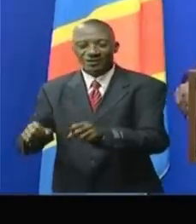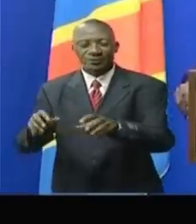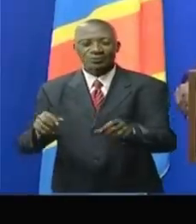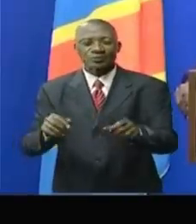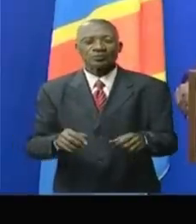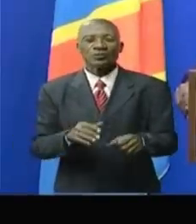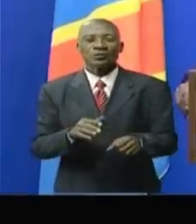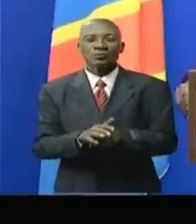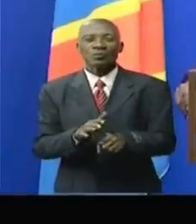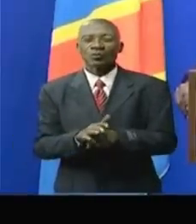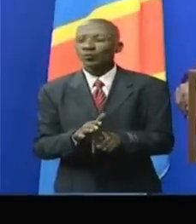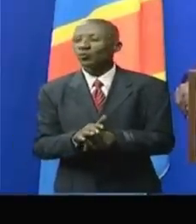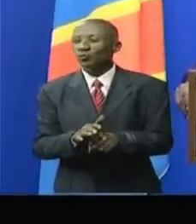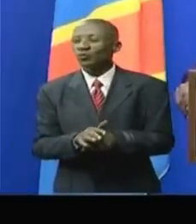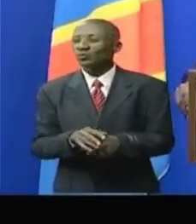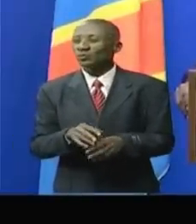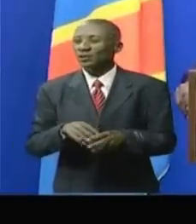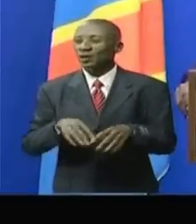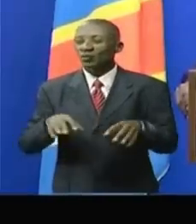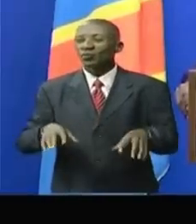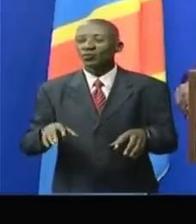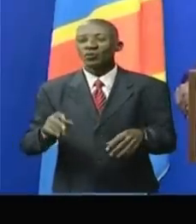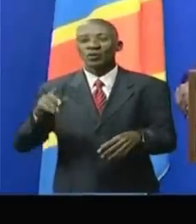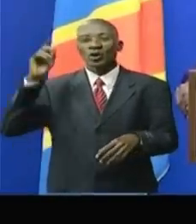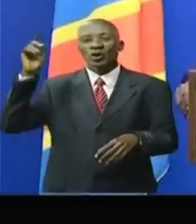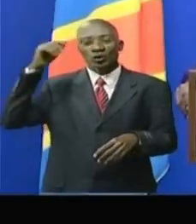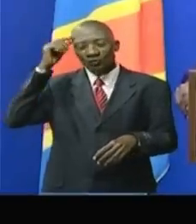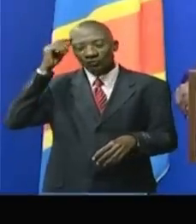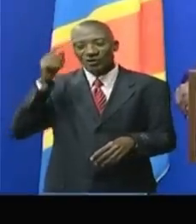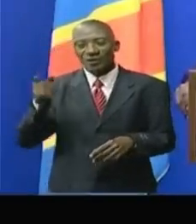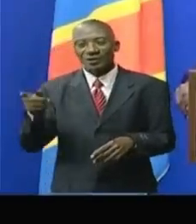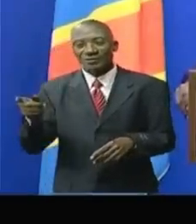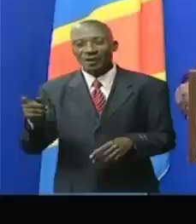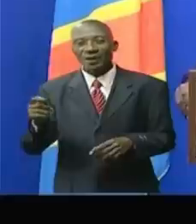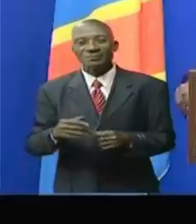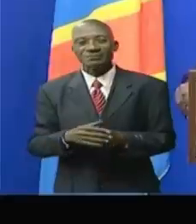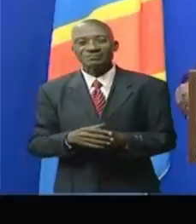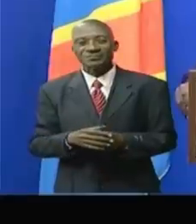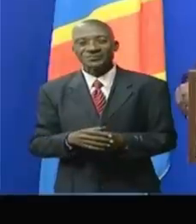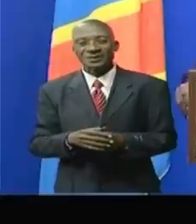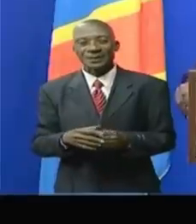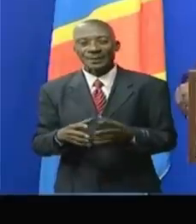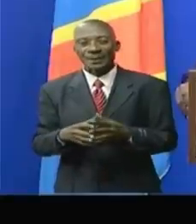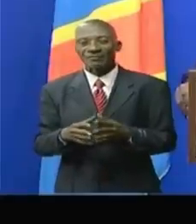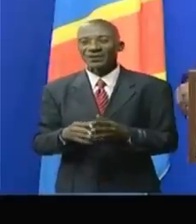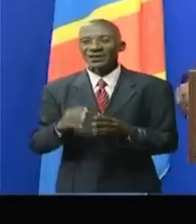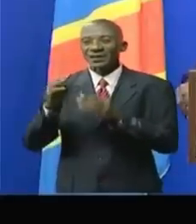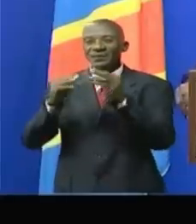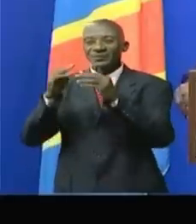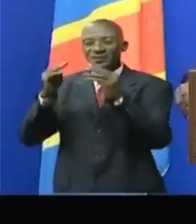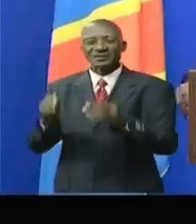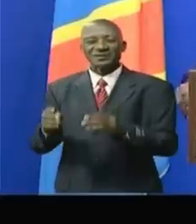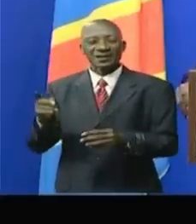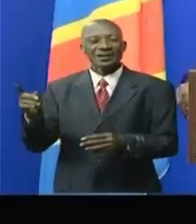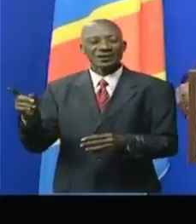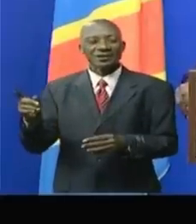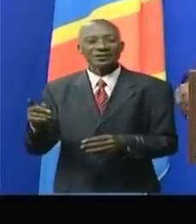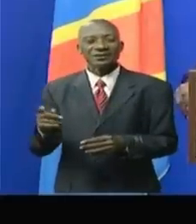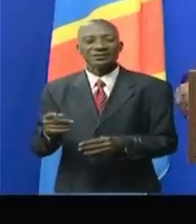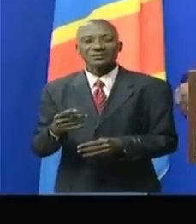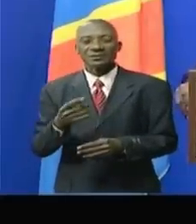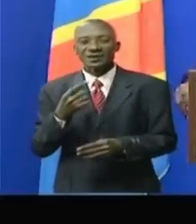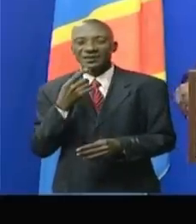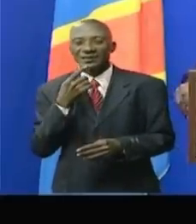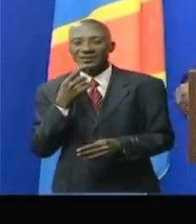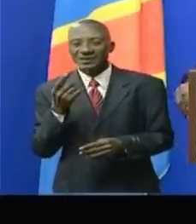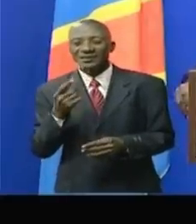République démocratique du Congo. Le gouvernement interdit le port des tenues militaires par des civils ou toute autre tenue qui